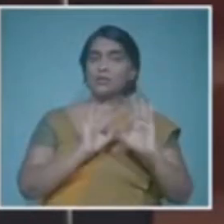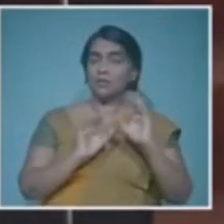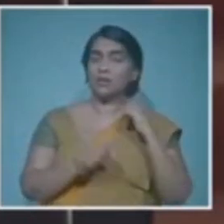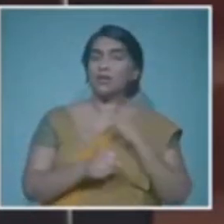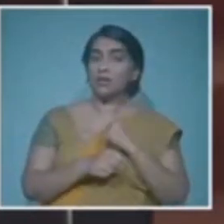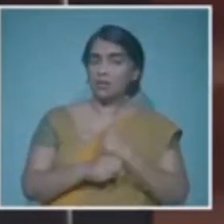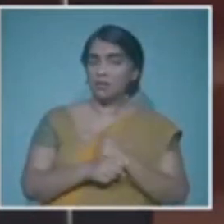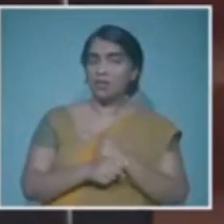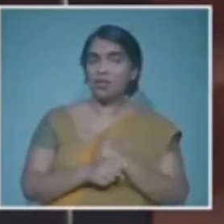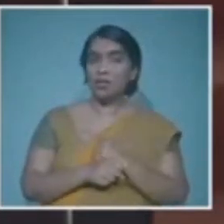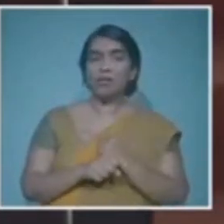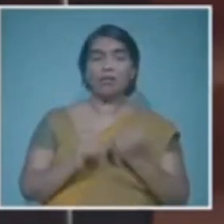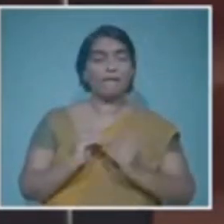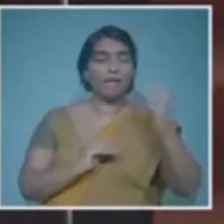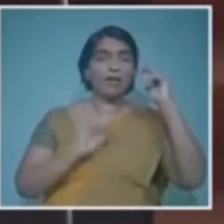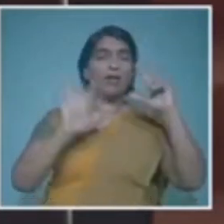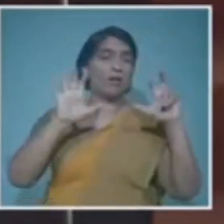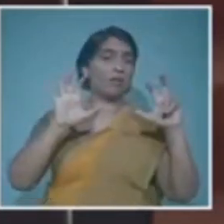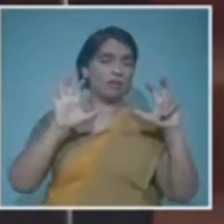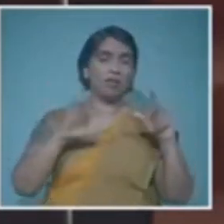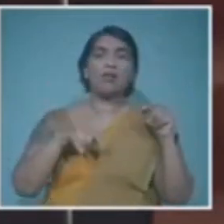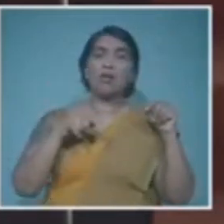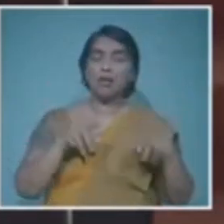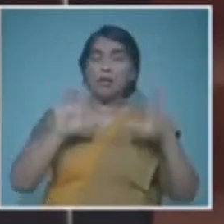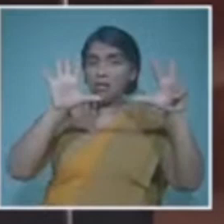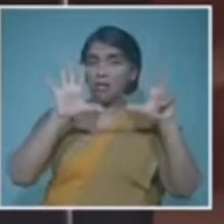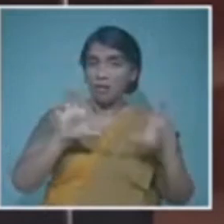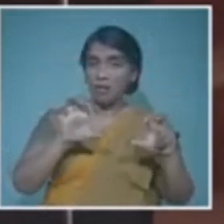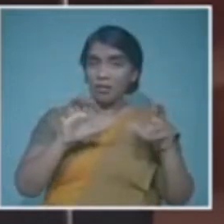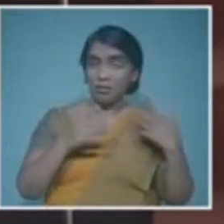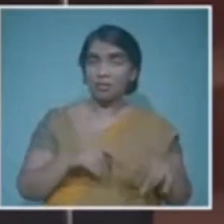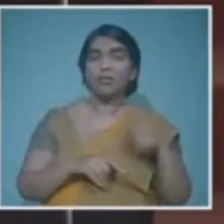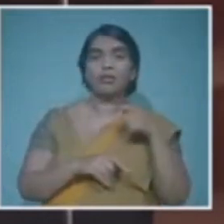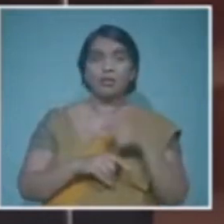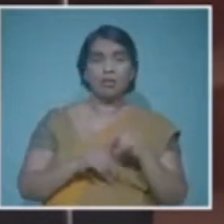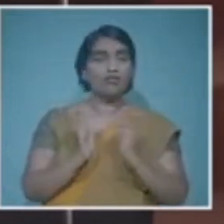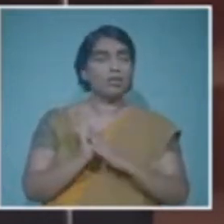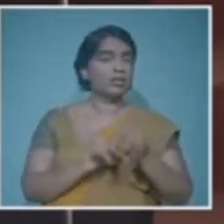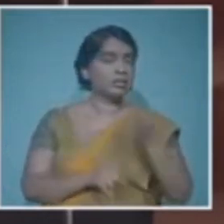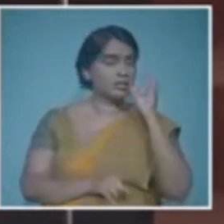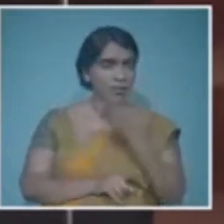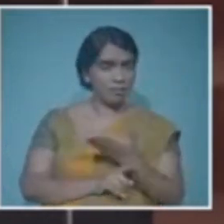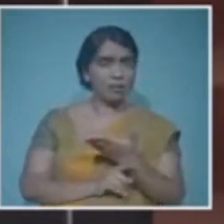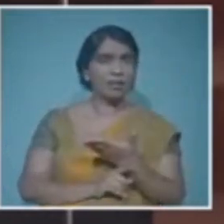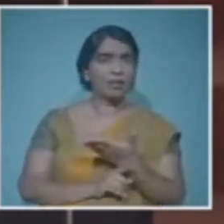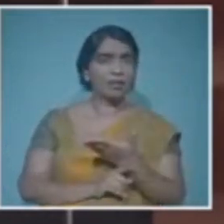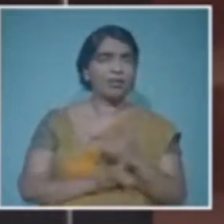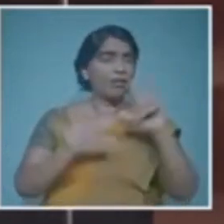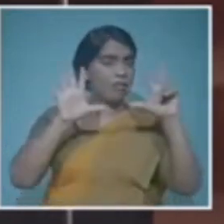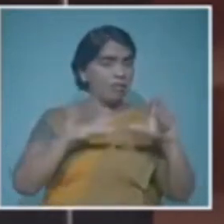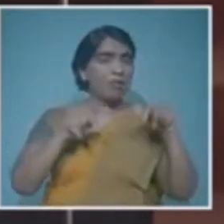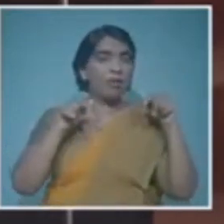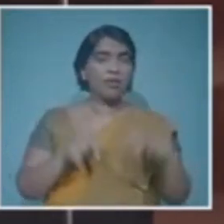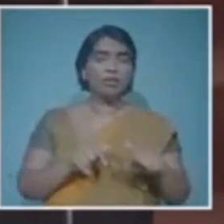යහපාලන ආණ්ඩුවෙන් එක 8000 කෙරුවා. එතකොට දැන් 8000 කරලා එතුමාගේ කමිටියේ සභාපති 8000 කළා දැන්